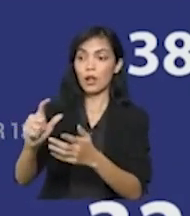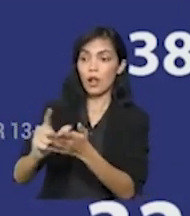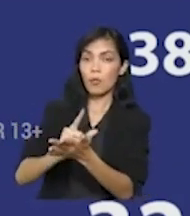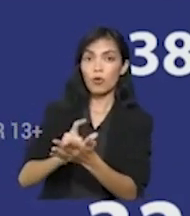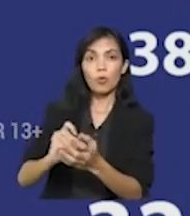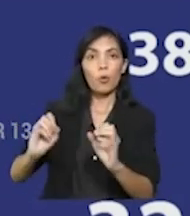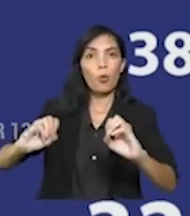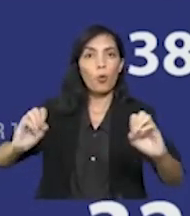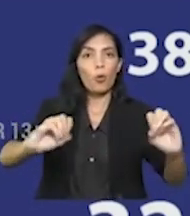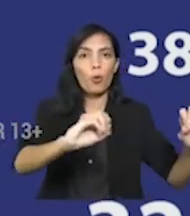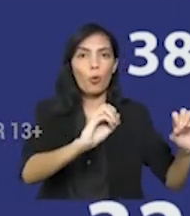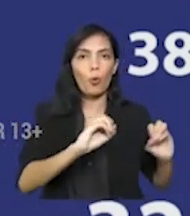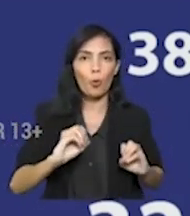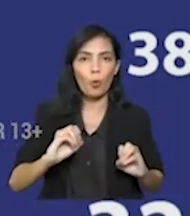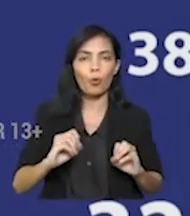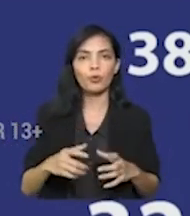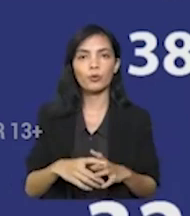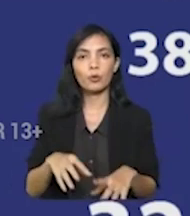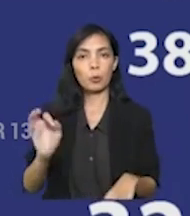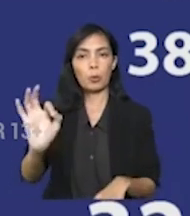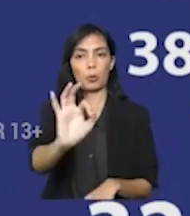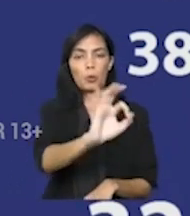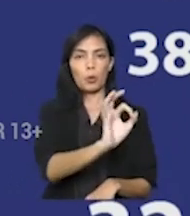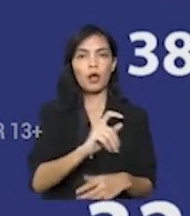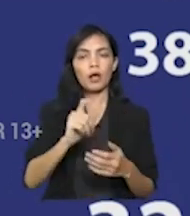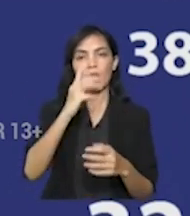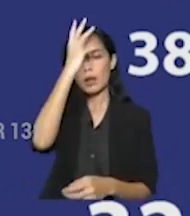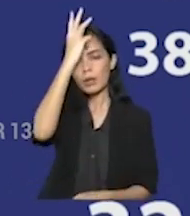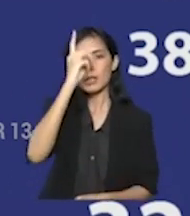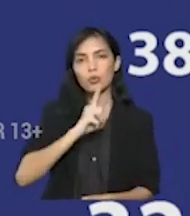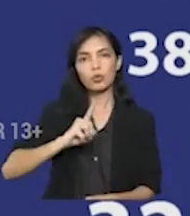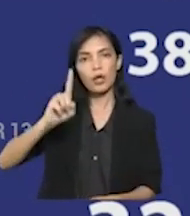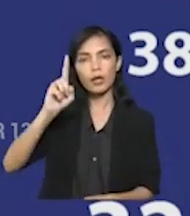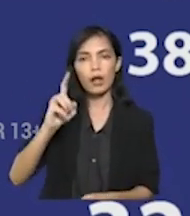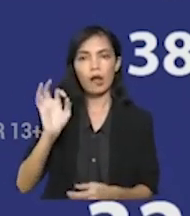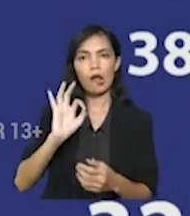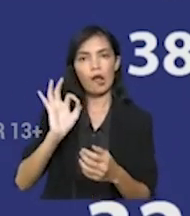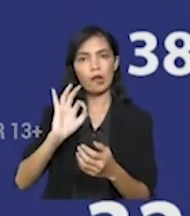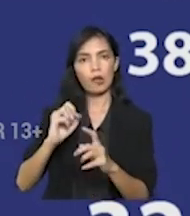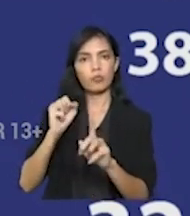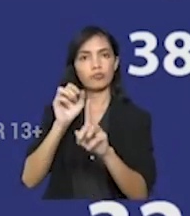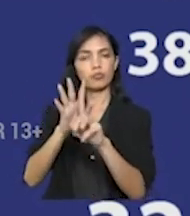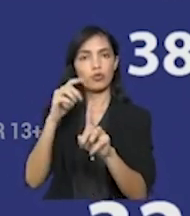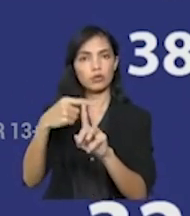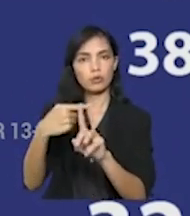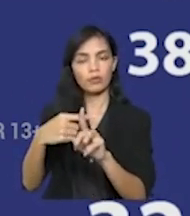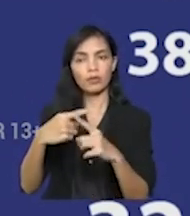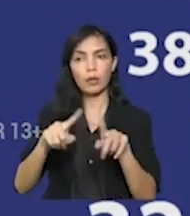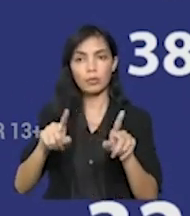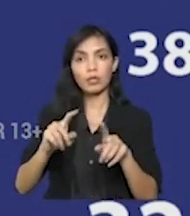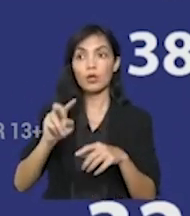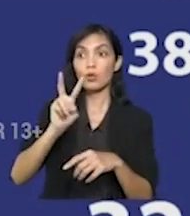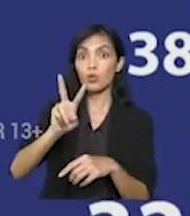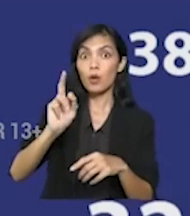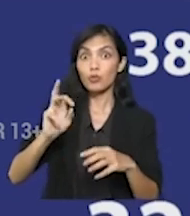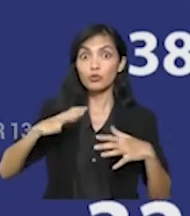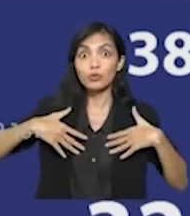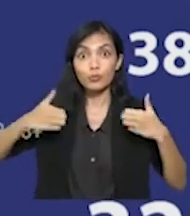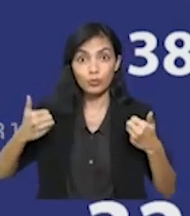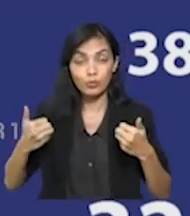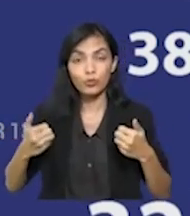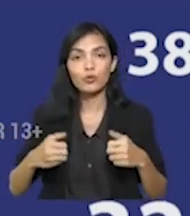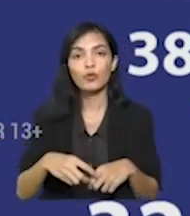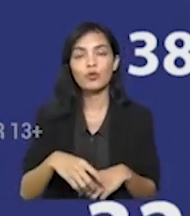ada kasus sama sekali hanya melaporkan Kalimantan Utara tanpa kasus tetapi dilaporkan 20 sembuh Sumatera